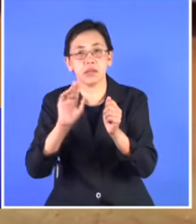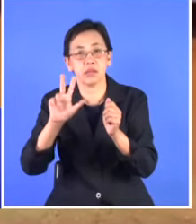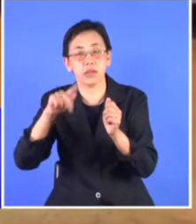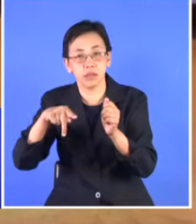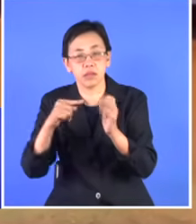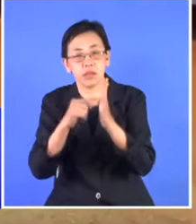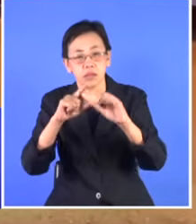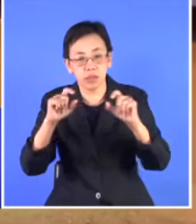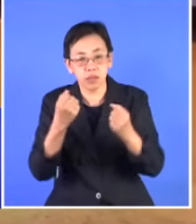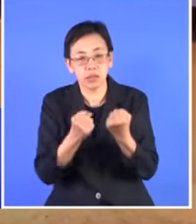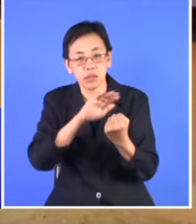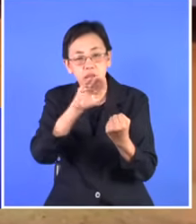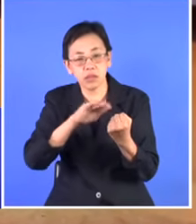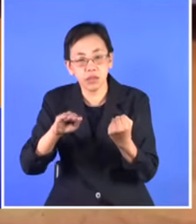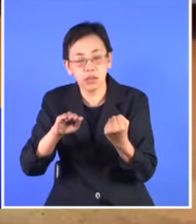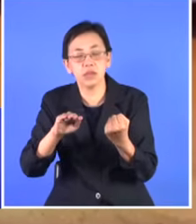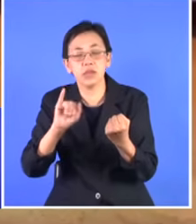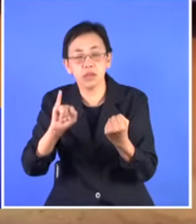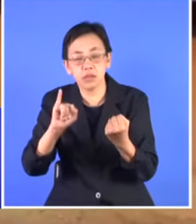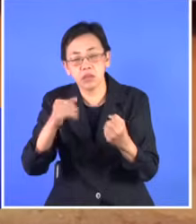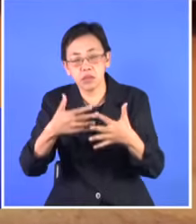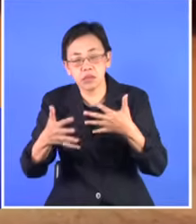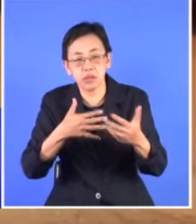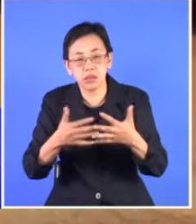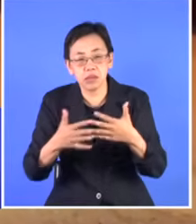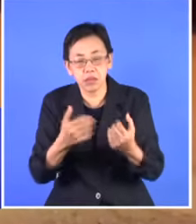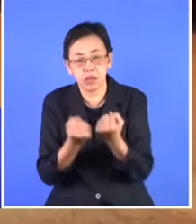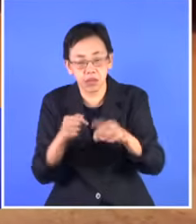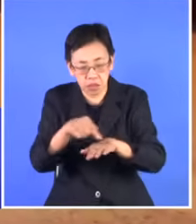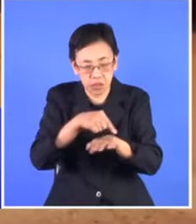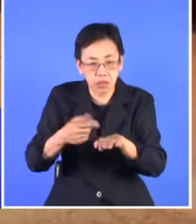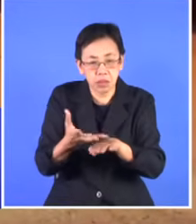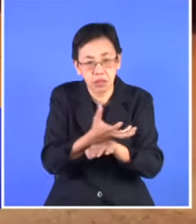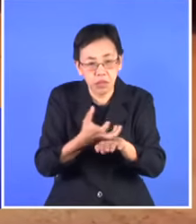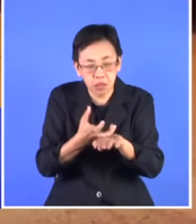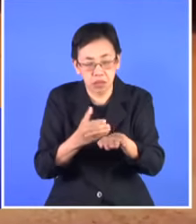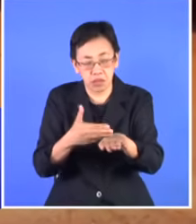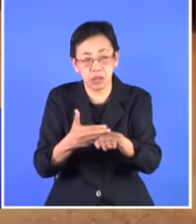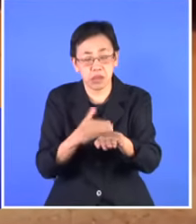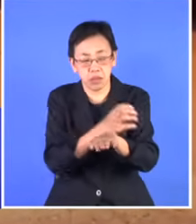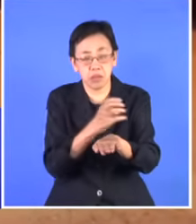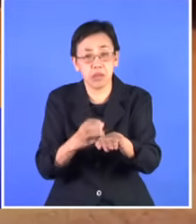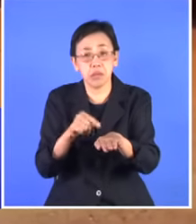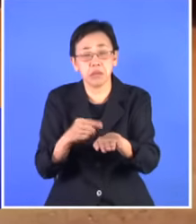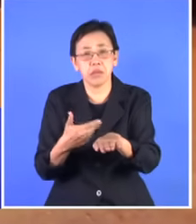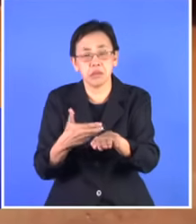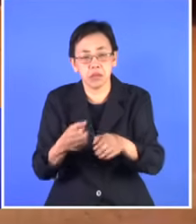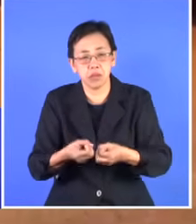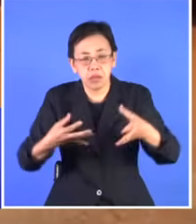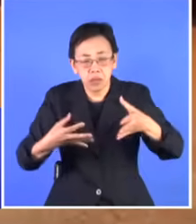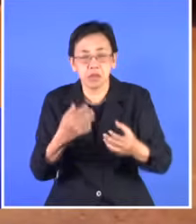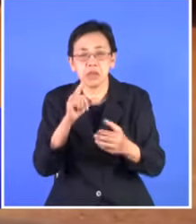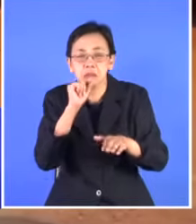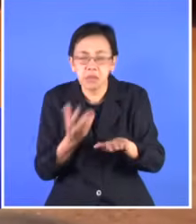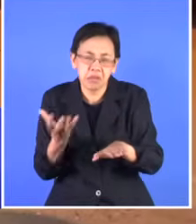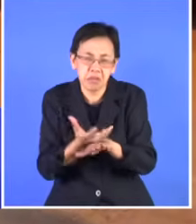อิซูซุสีเทานะคะป้ายทะเบียนเพชรบูรสภาพเเสียหายเกือบทั้งคันยังรถด้านหลังแตก 2เส้นค่ะมีไก่ที่ขนมาหนัก